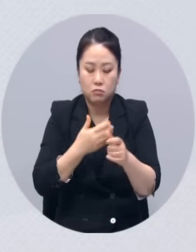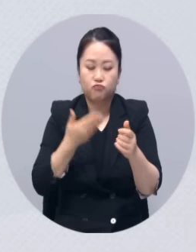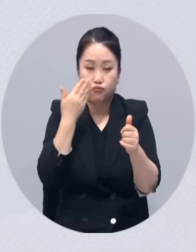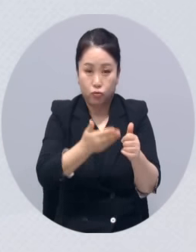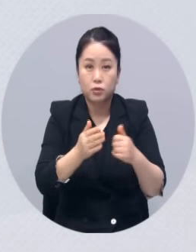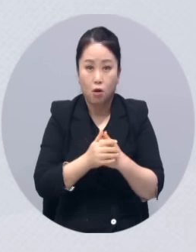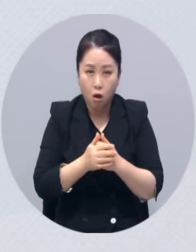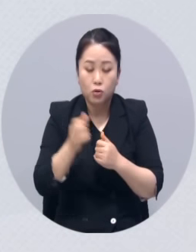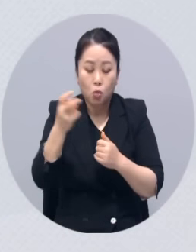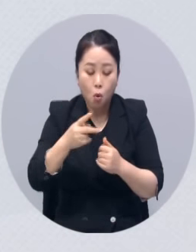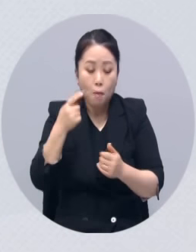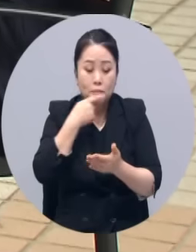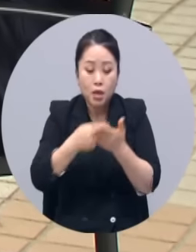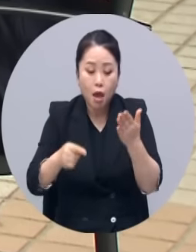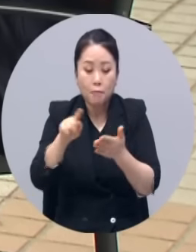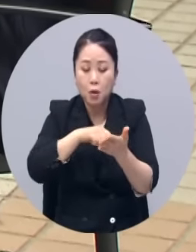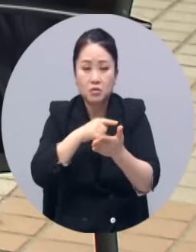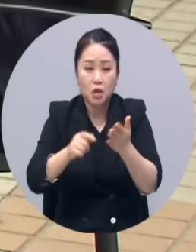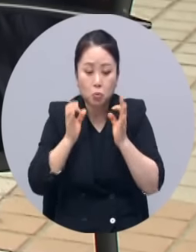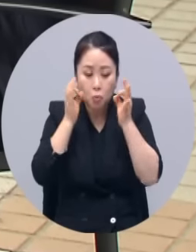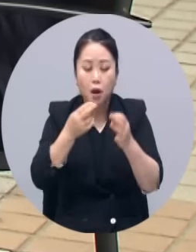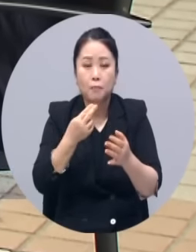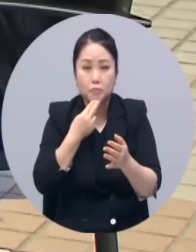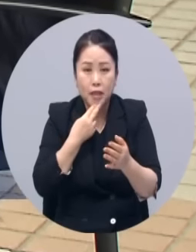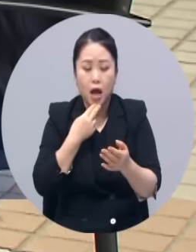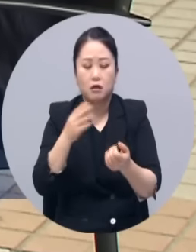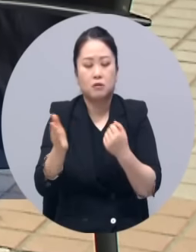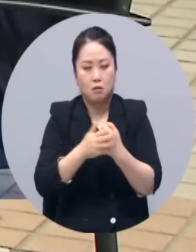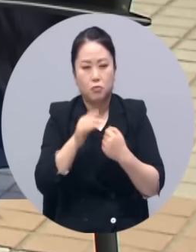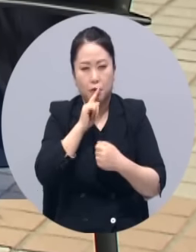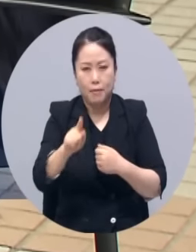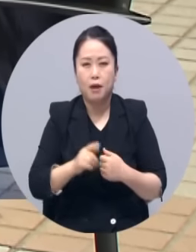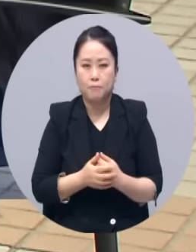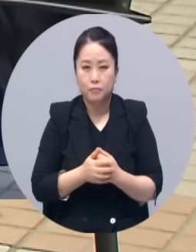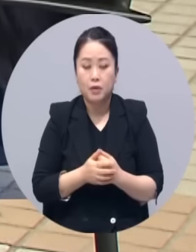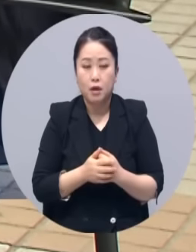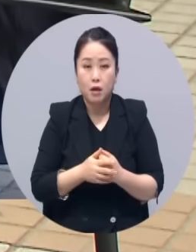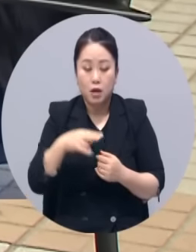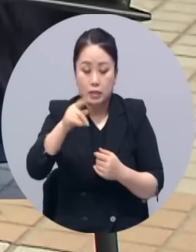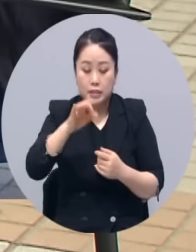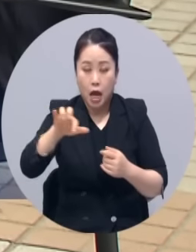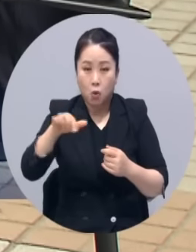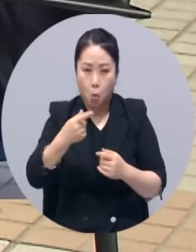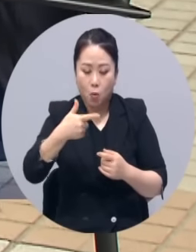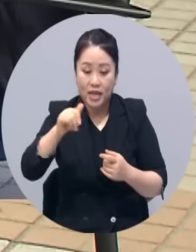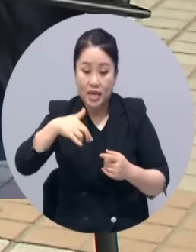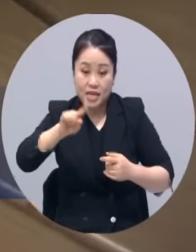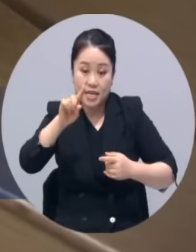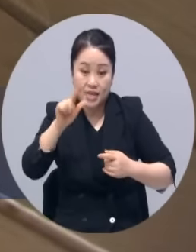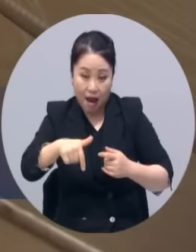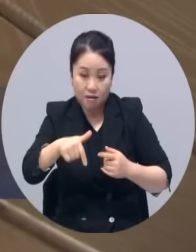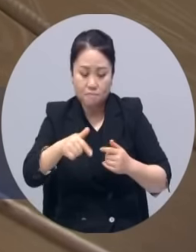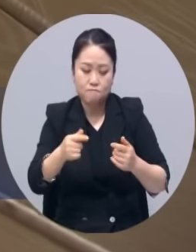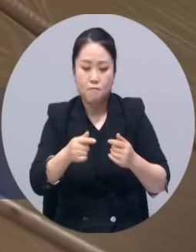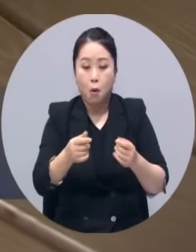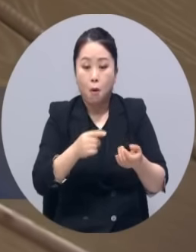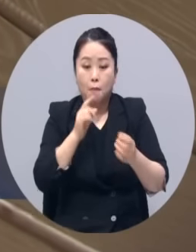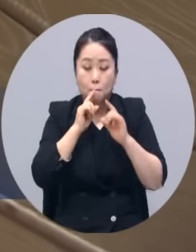점을 강조하기도 했습니다. 상고를 기각합니다라는 말이 나오자마자 박수가